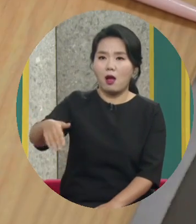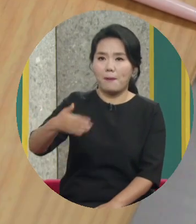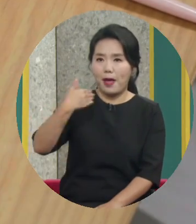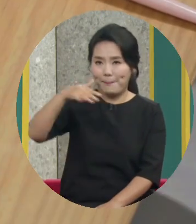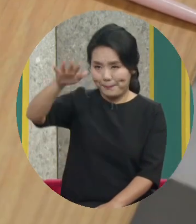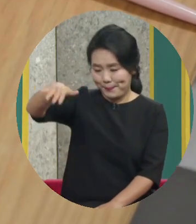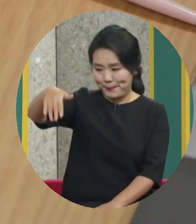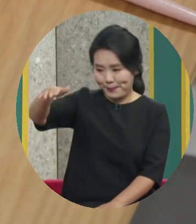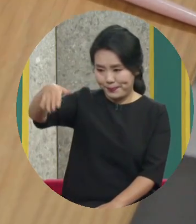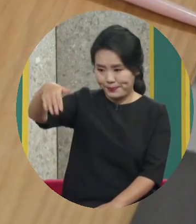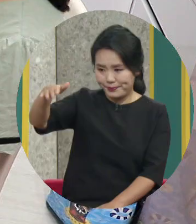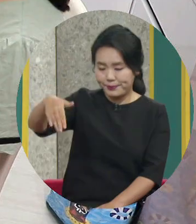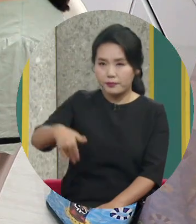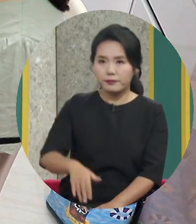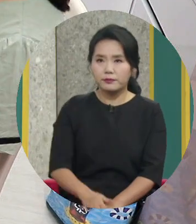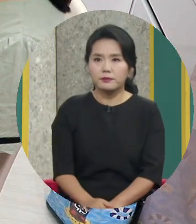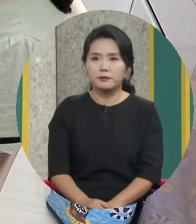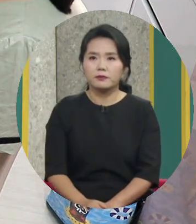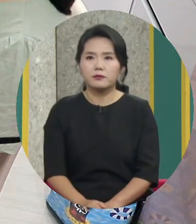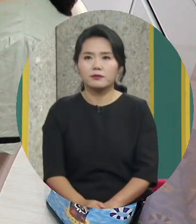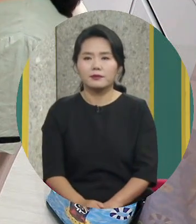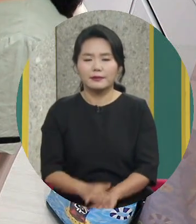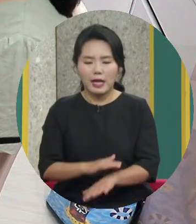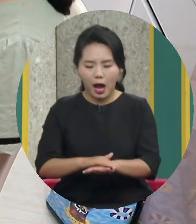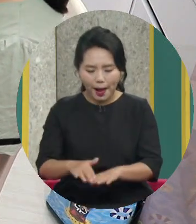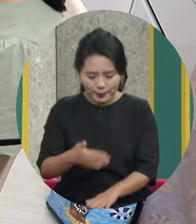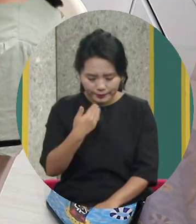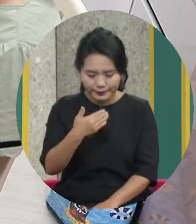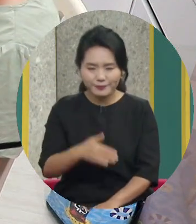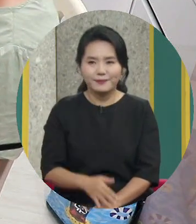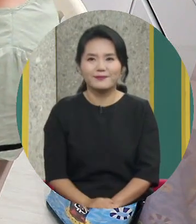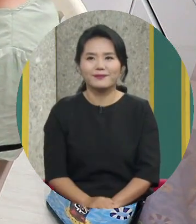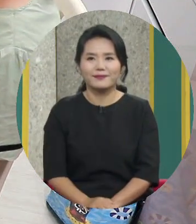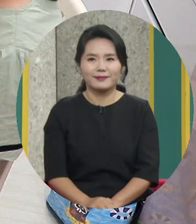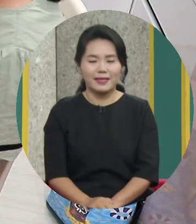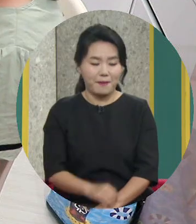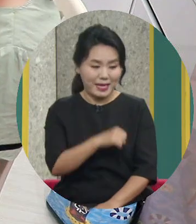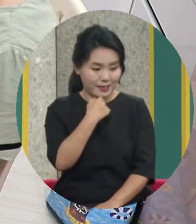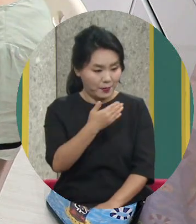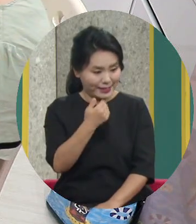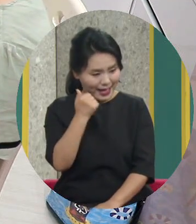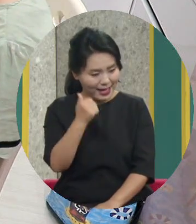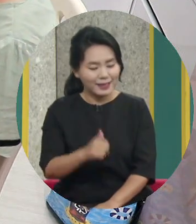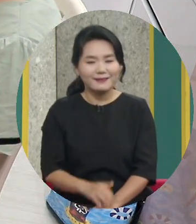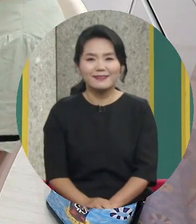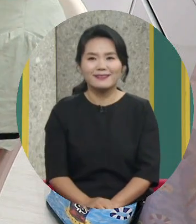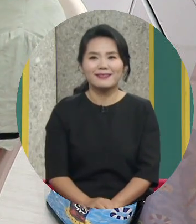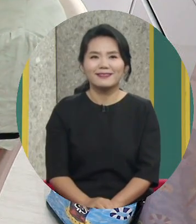와봐. 잘 먹겠습니다. 그래, 맛있게 먹자.